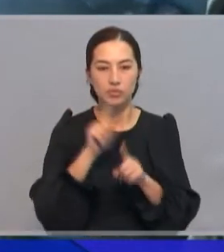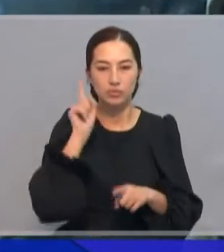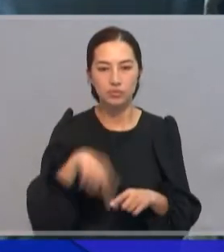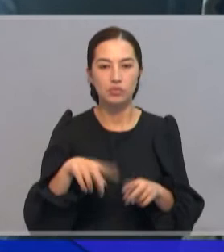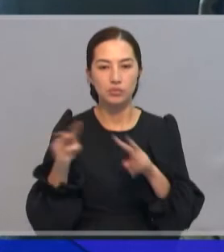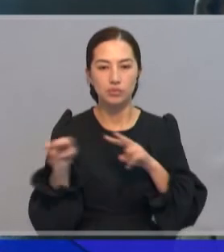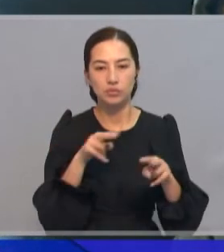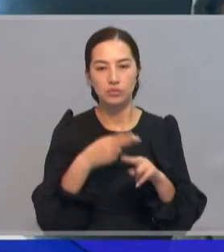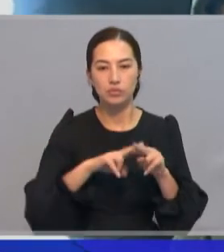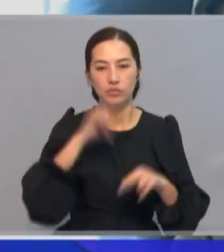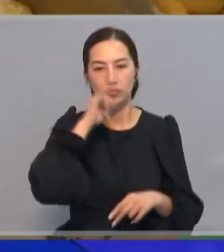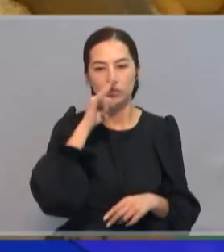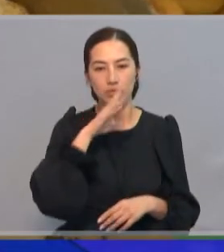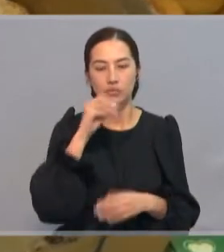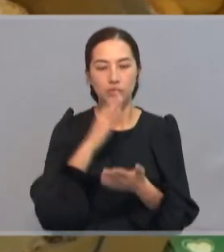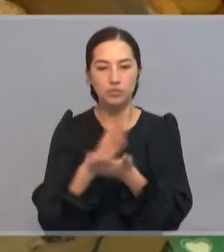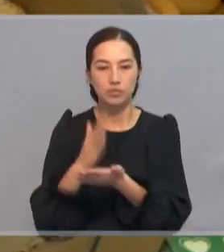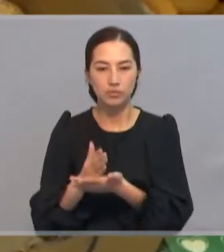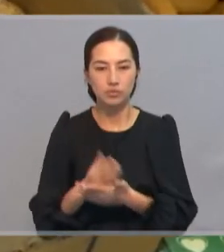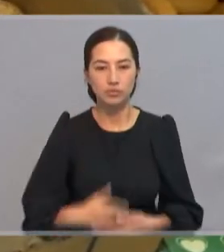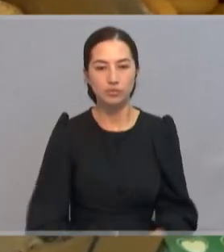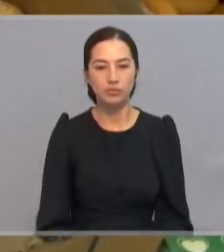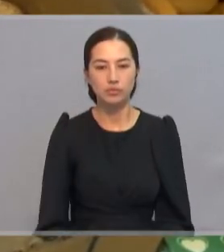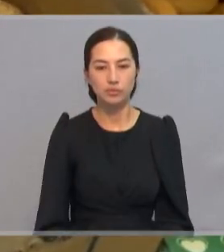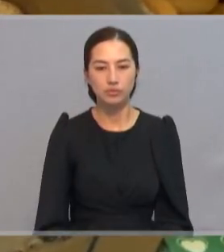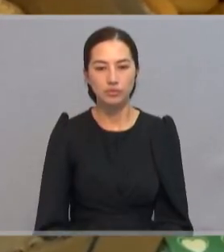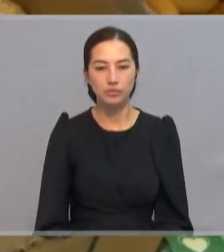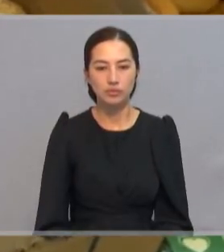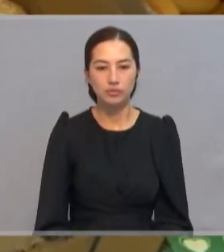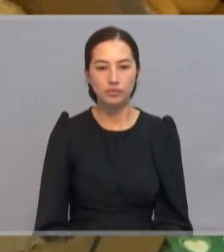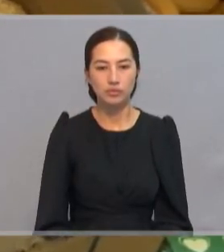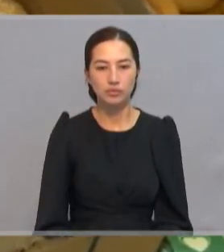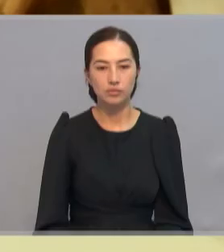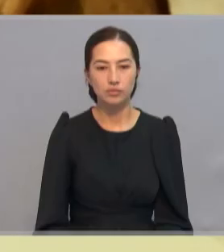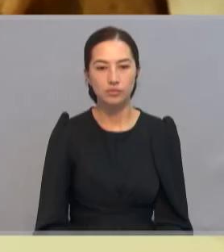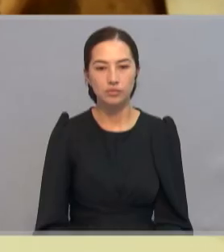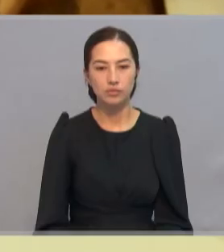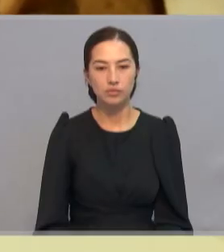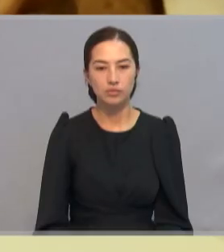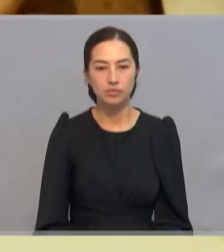Қазір ауданда жанармай қоры жеткілікті. Жетісай ауданынан Наскен Скандар, Гүлмажан Молдадос, жаңалықтар.